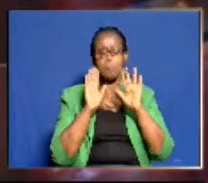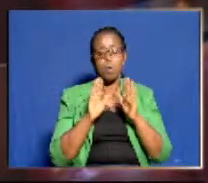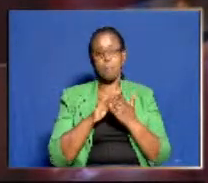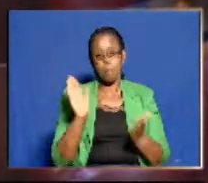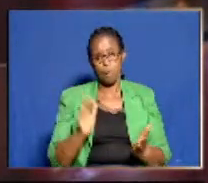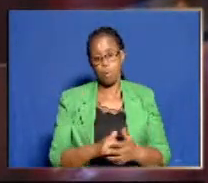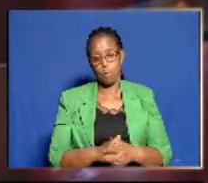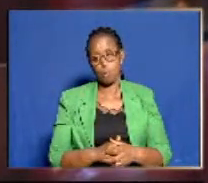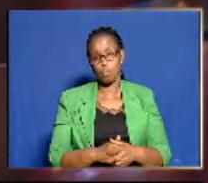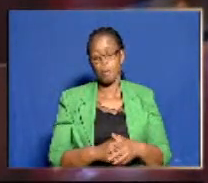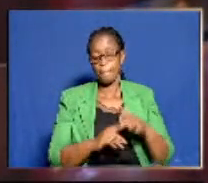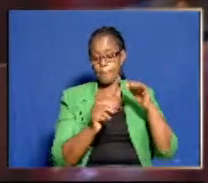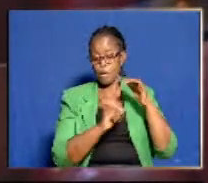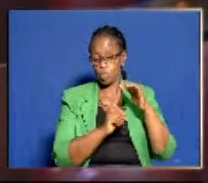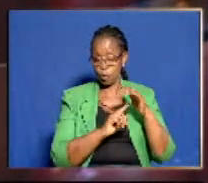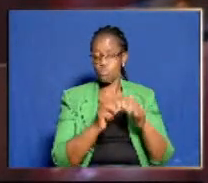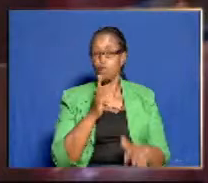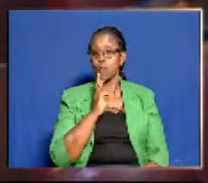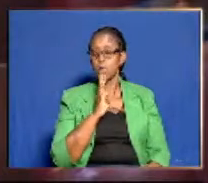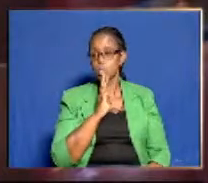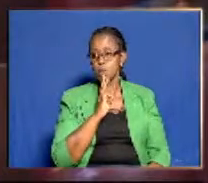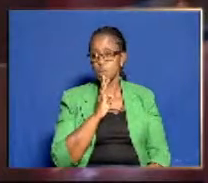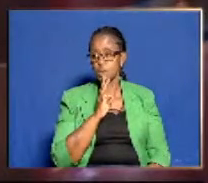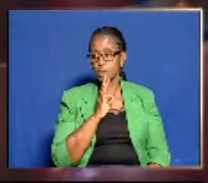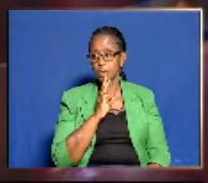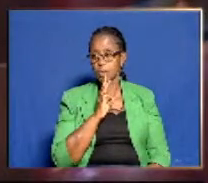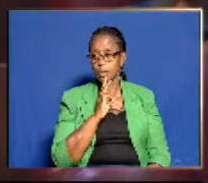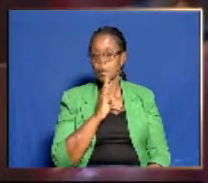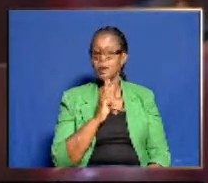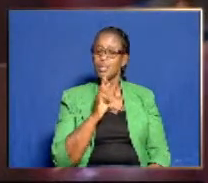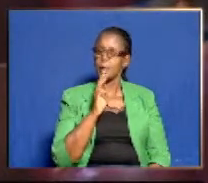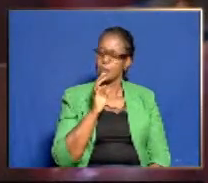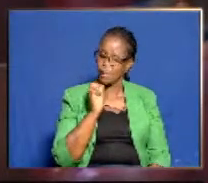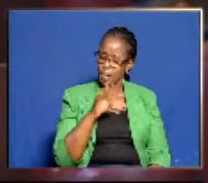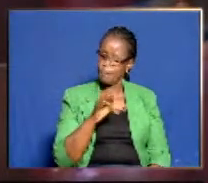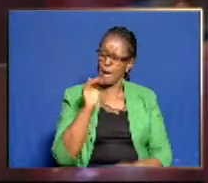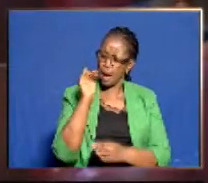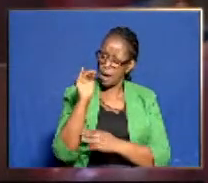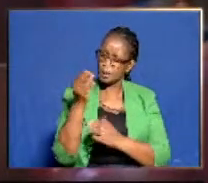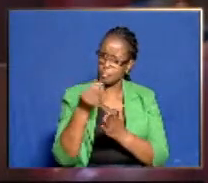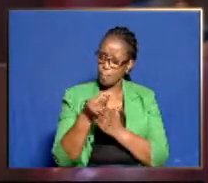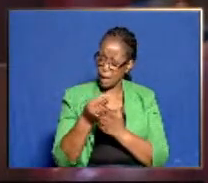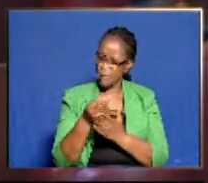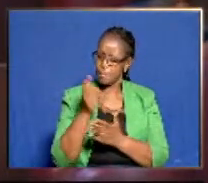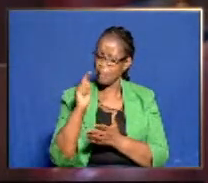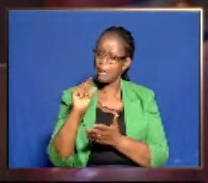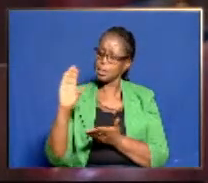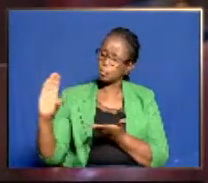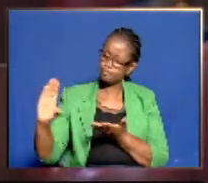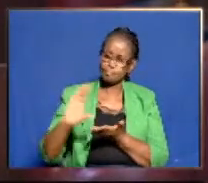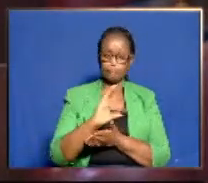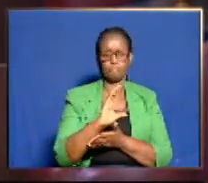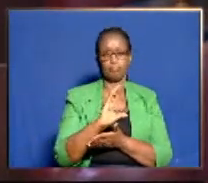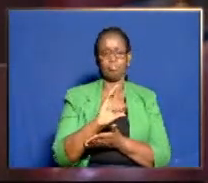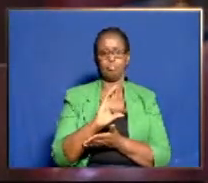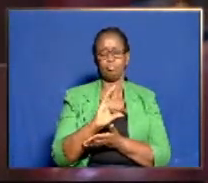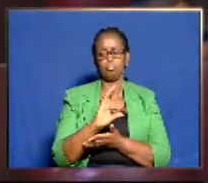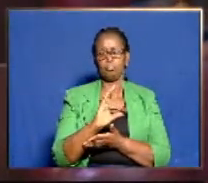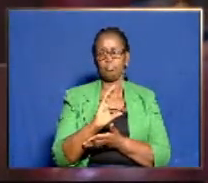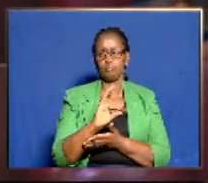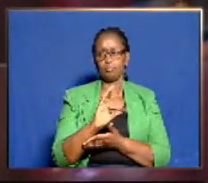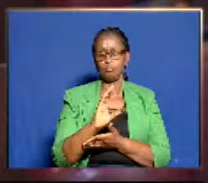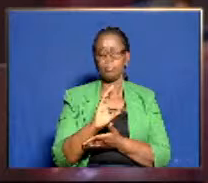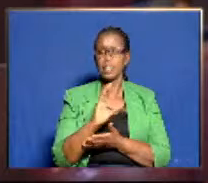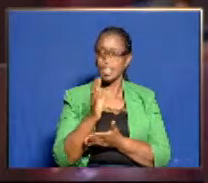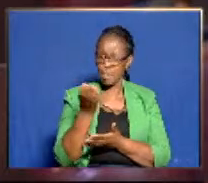maji, hata wakiomba pesa ngapi wafaa wapewe. Hichi kipeo, yani ceiling, inafaa iende juu, wapate kuomba pesa hata